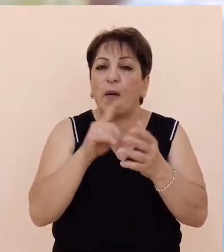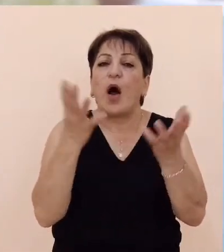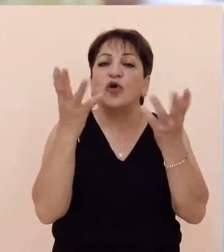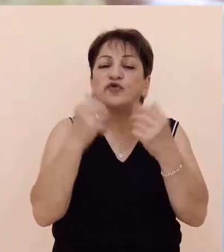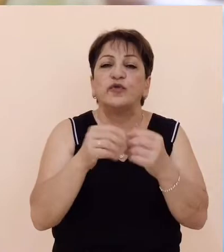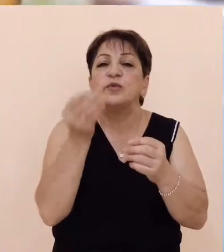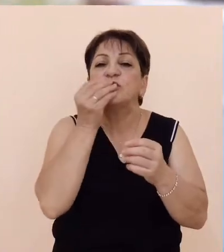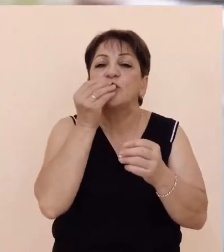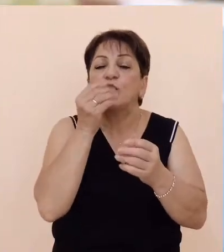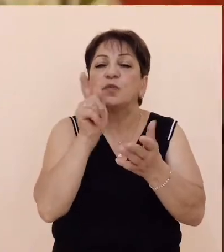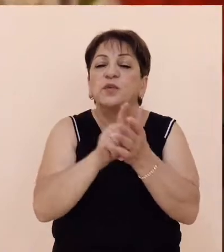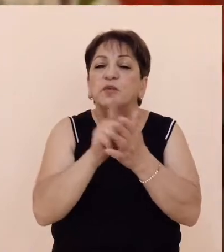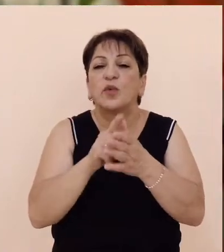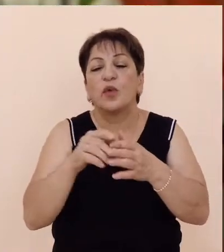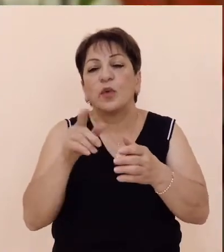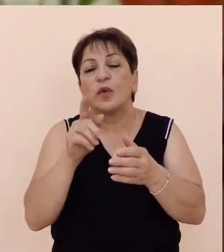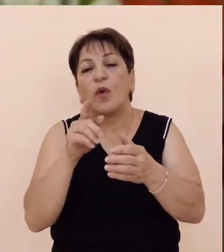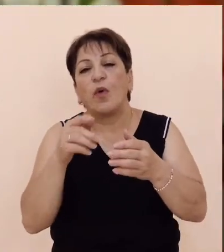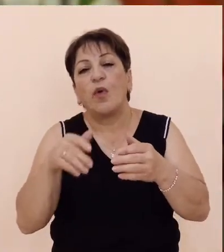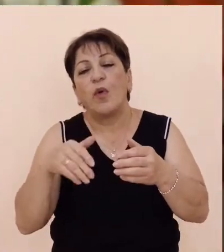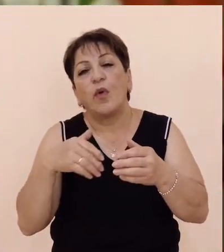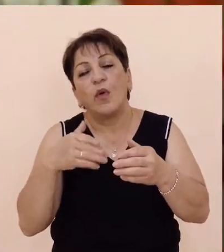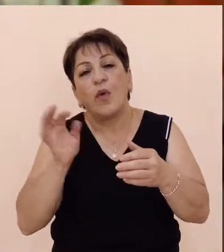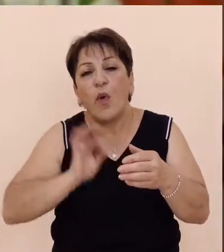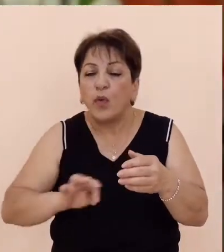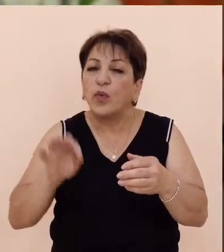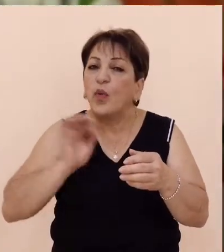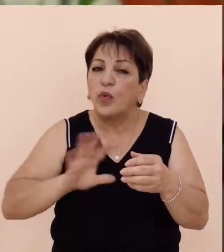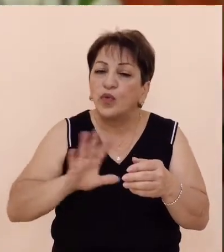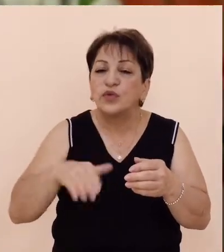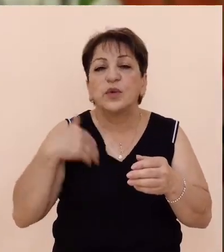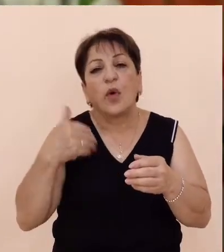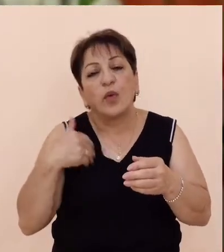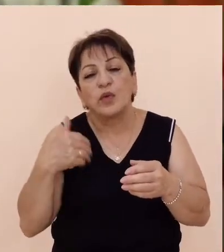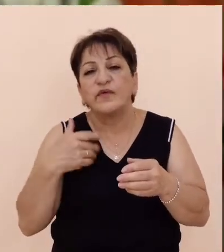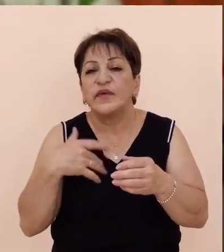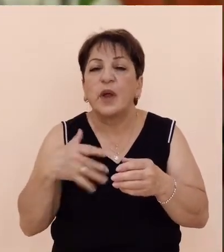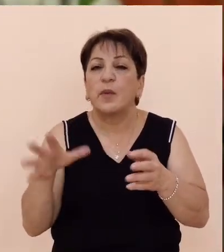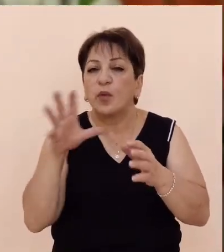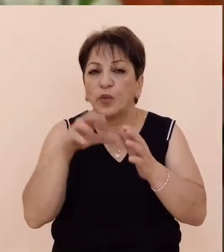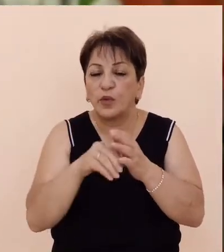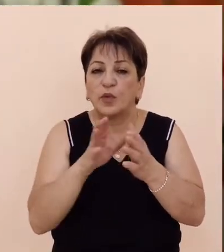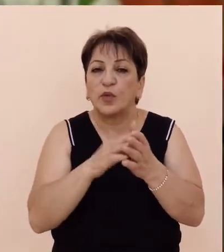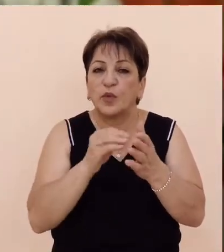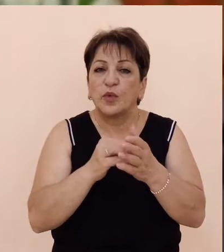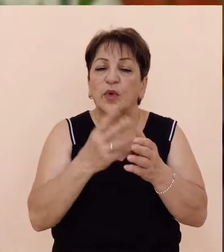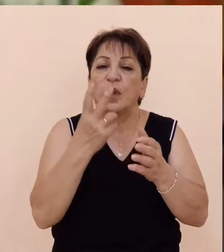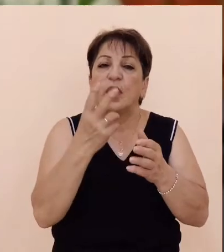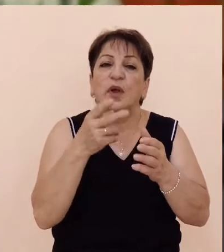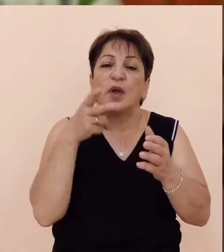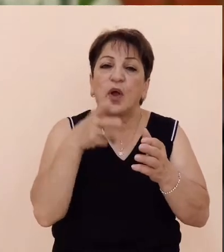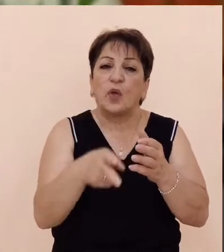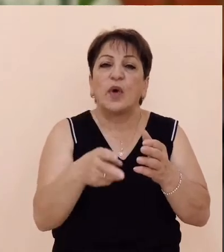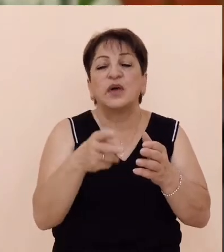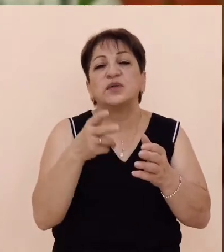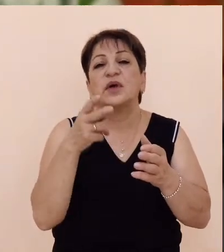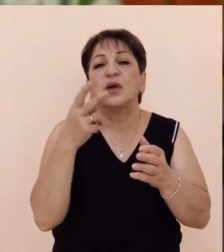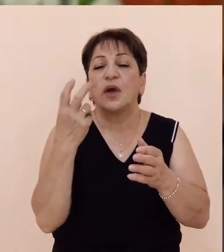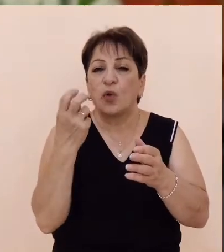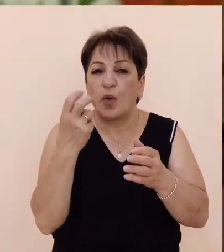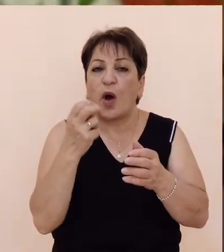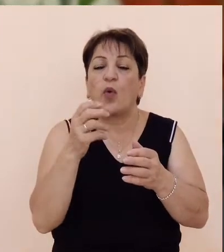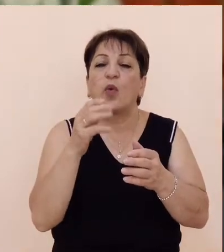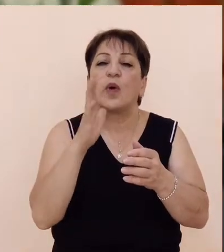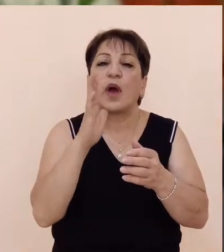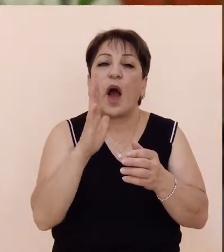Ընդունված առասպելներից մեկը, որ հղիենք, պետք է ուտել երկուսի փոխարեն։ Այնինչ ձեզ պետք է մոտորապես մինչև 2200 կալորի